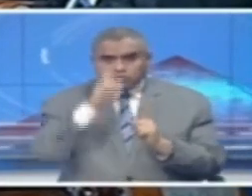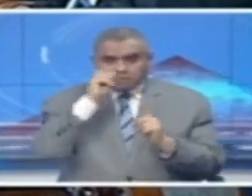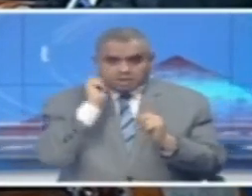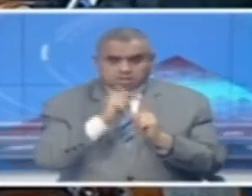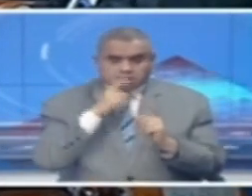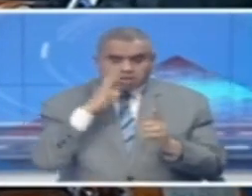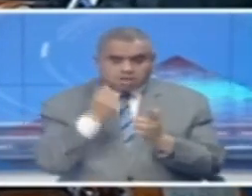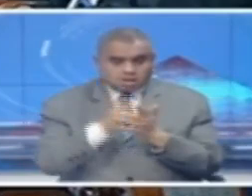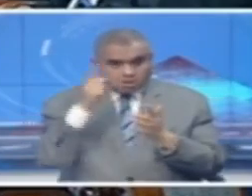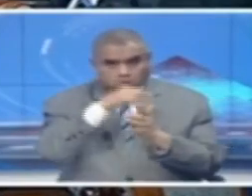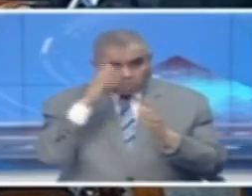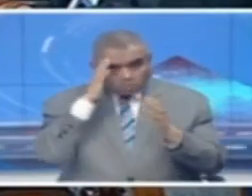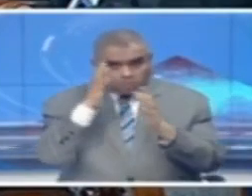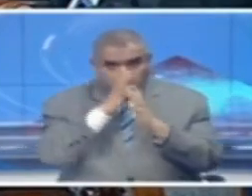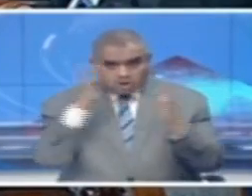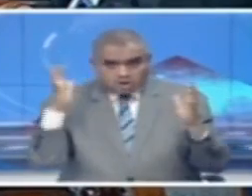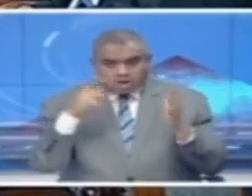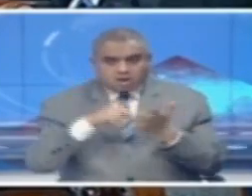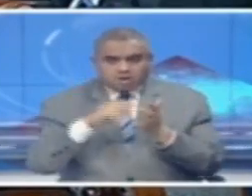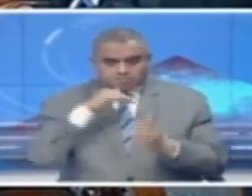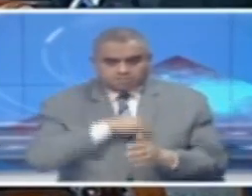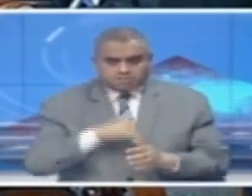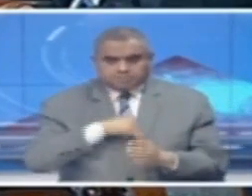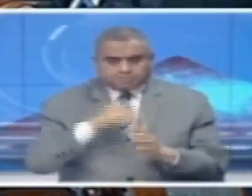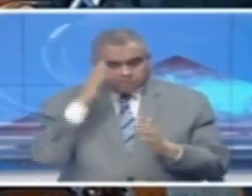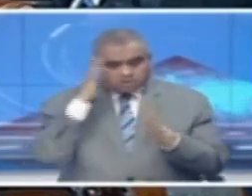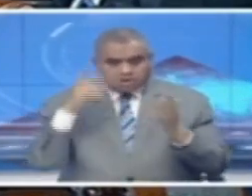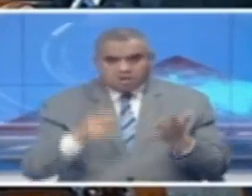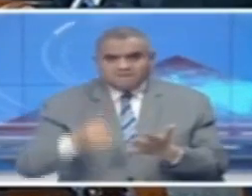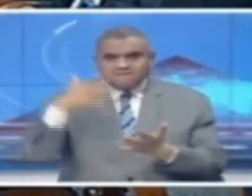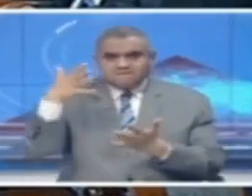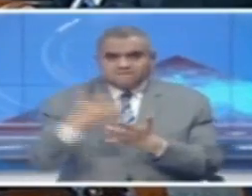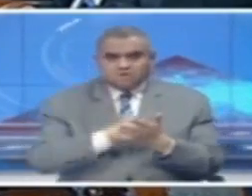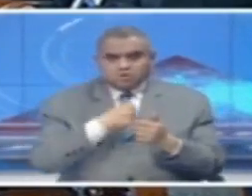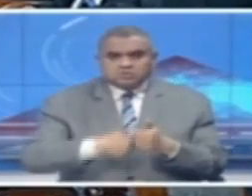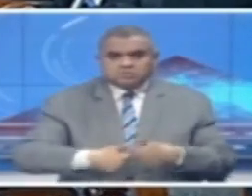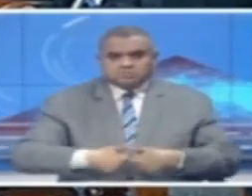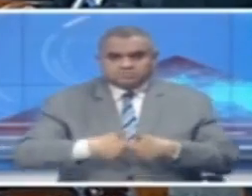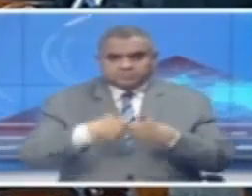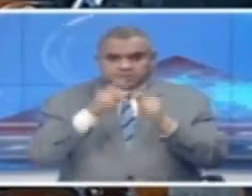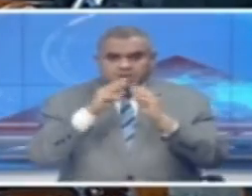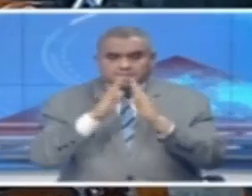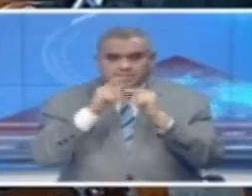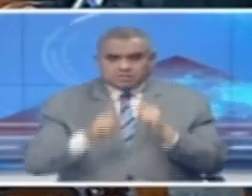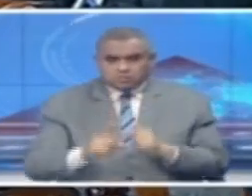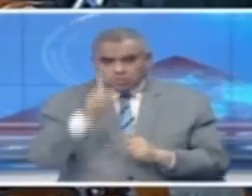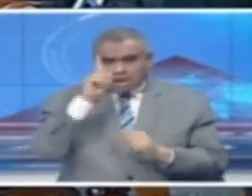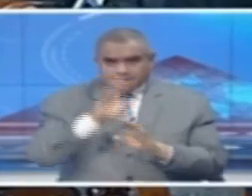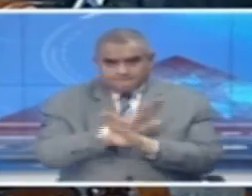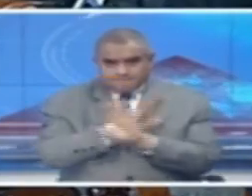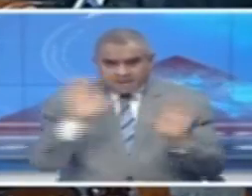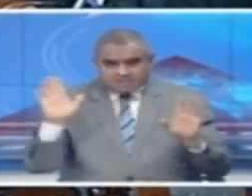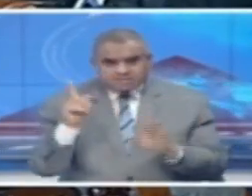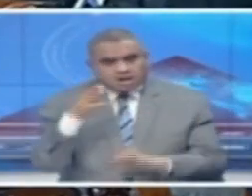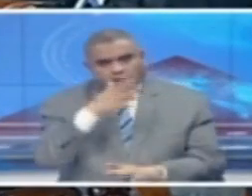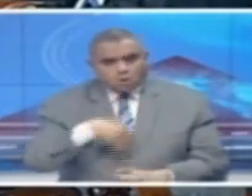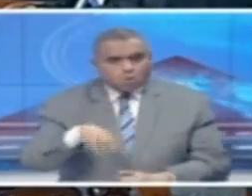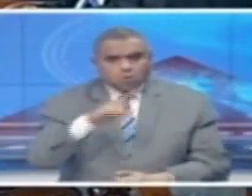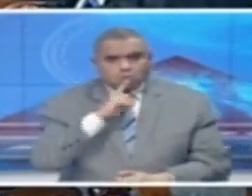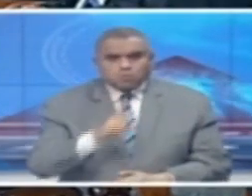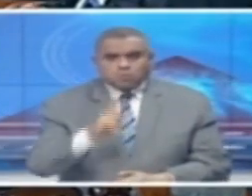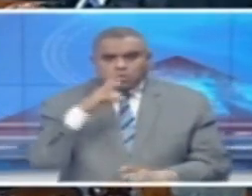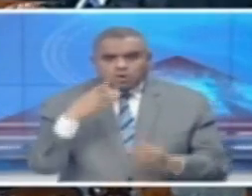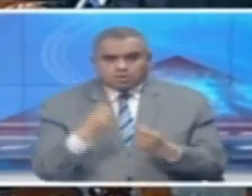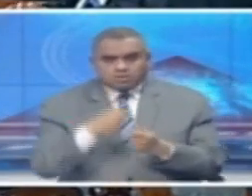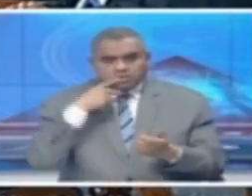وعملت صح، احنا هيبقى في فرصة كبيرة جدا، مش على قد مصر، مش على قد مصر. الموضوع ده